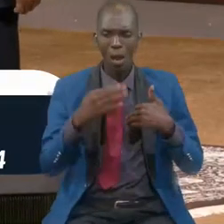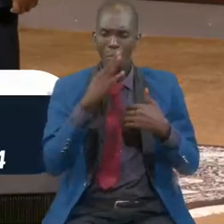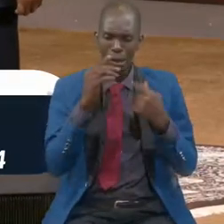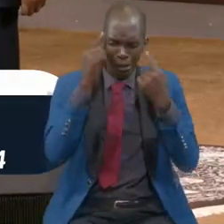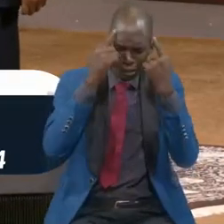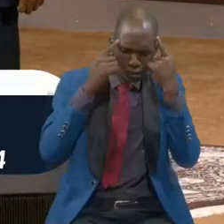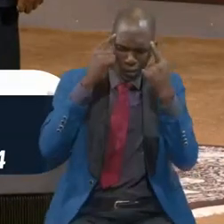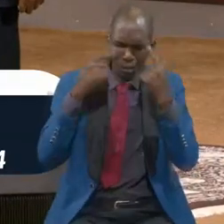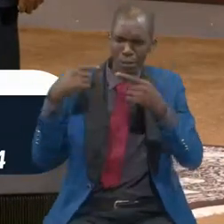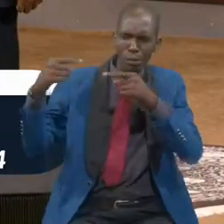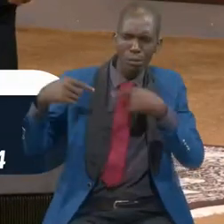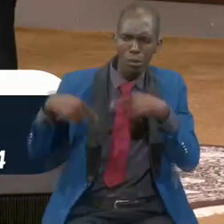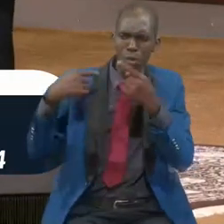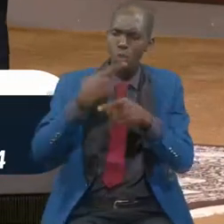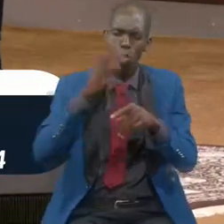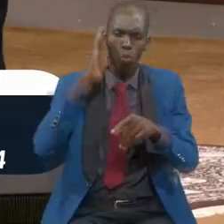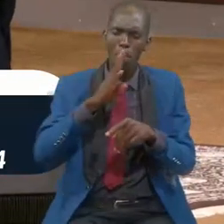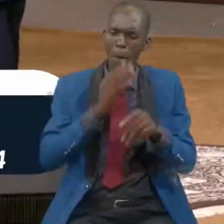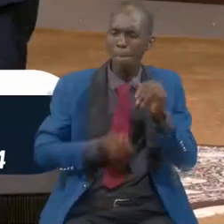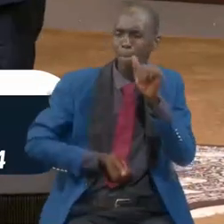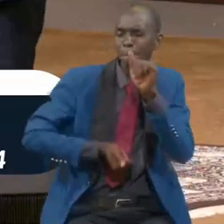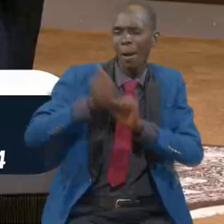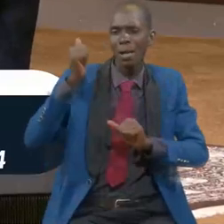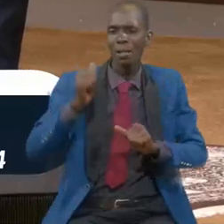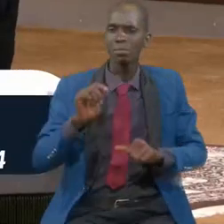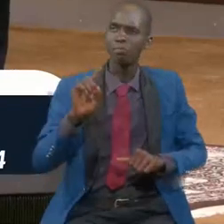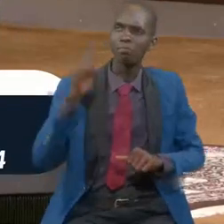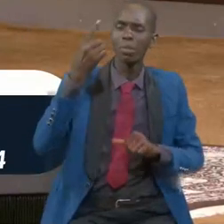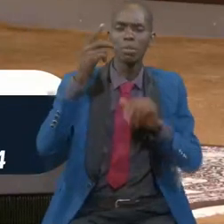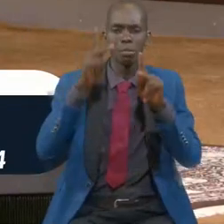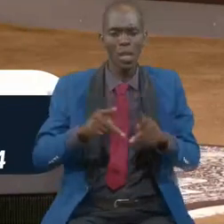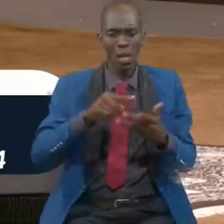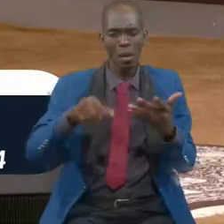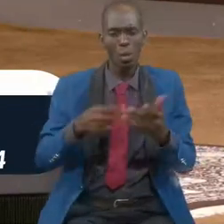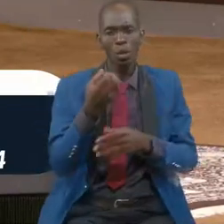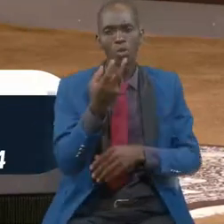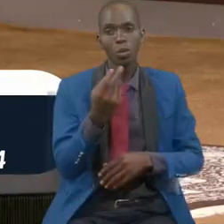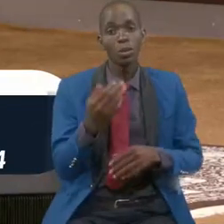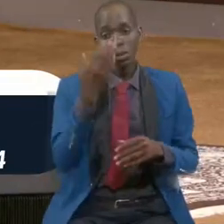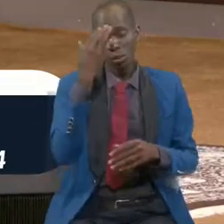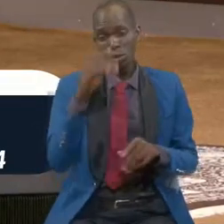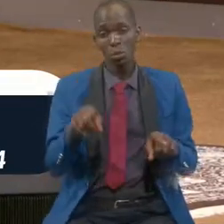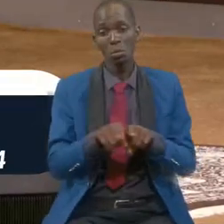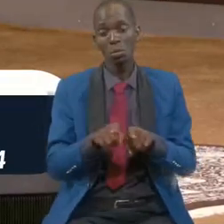qui sera le plus grand parmi eux. Comme beaucoup de personnes se demandent aujourd'hui,